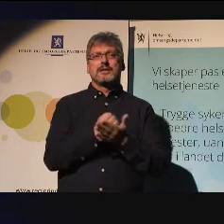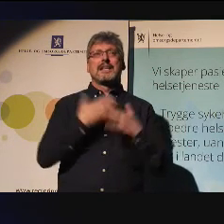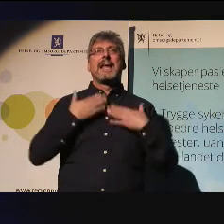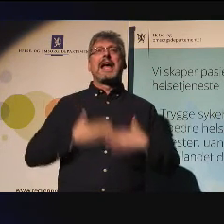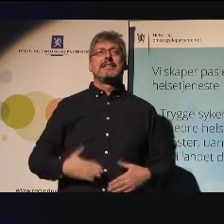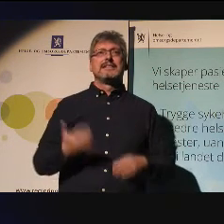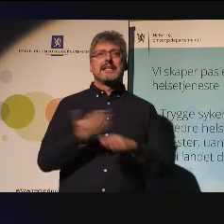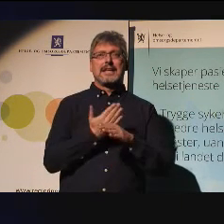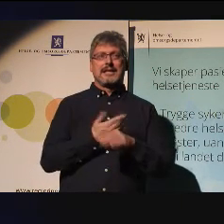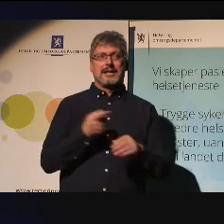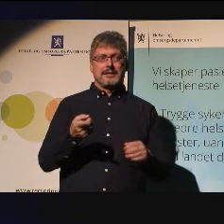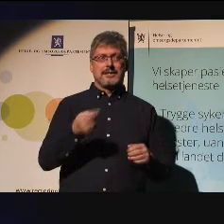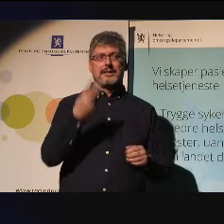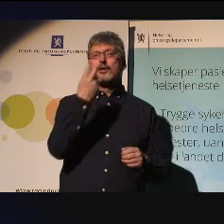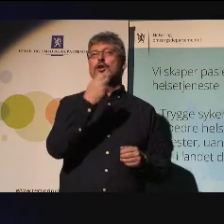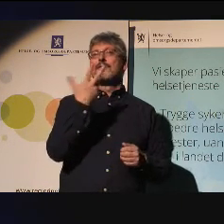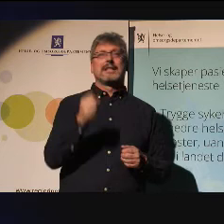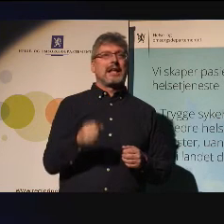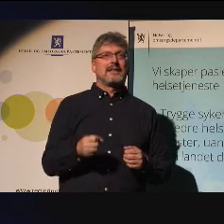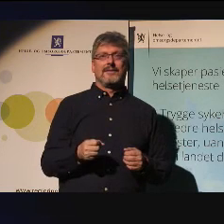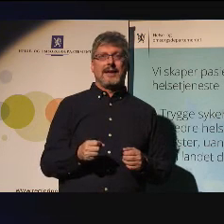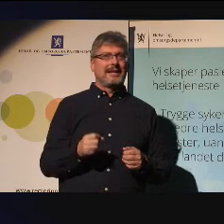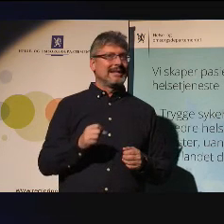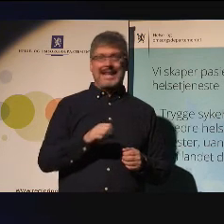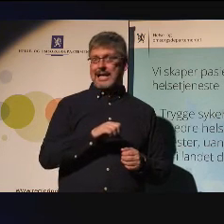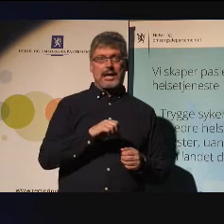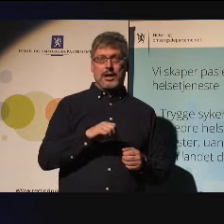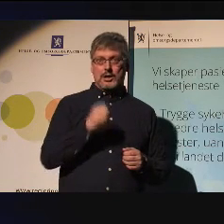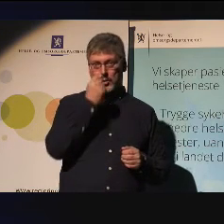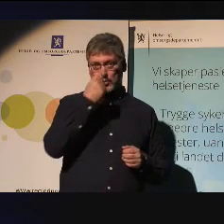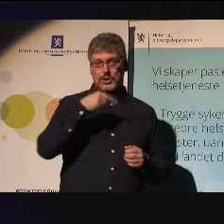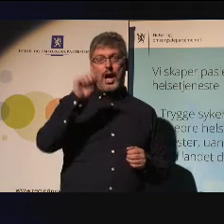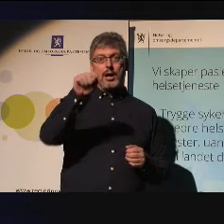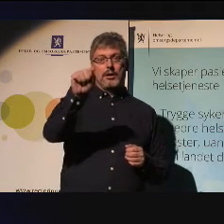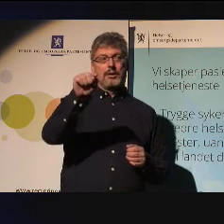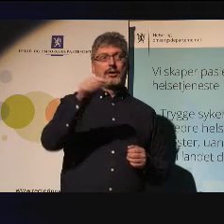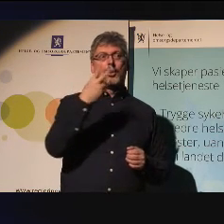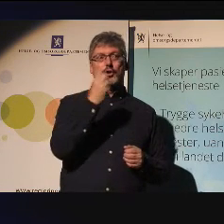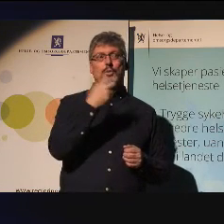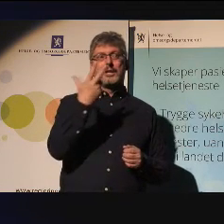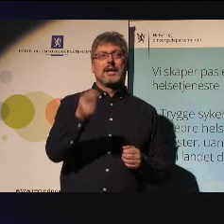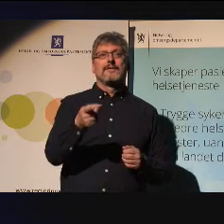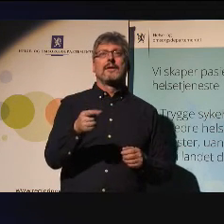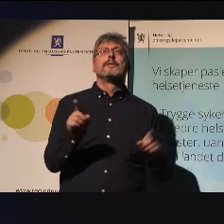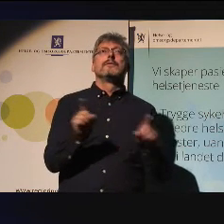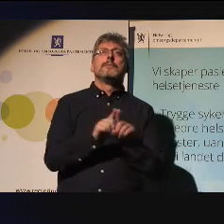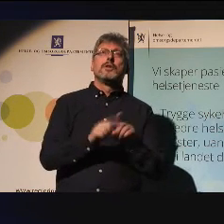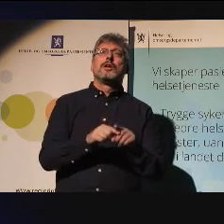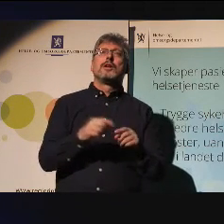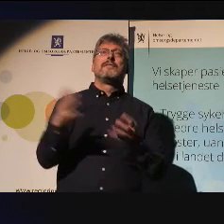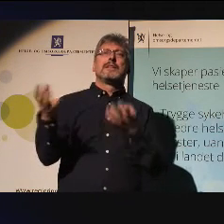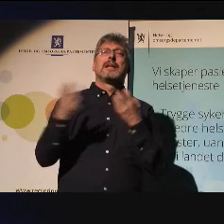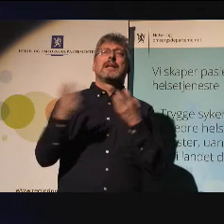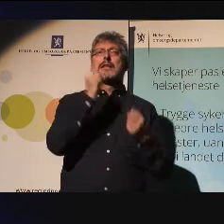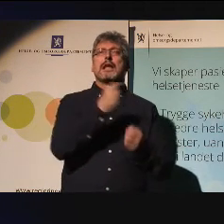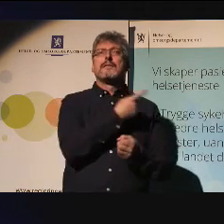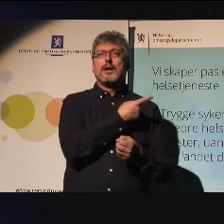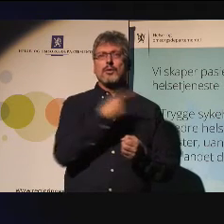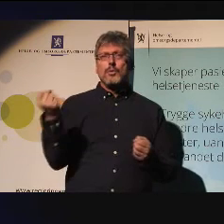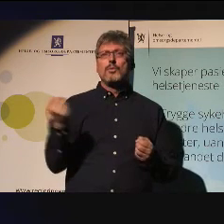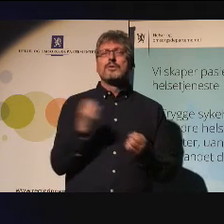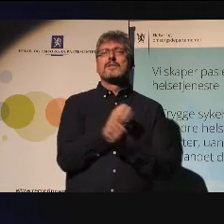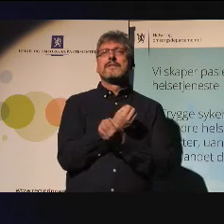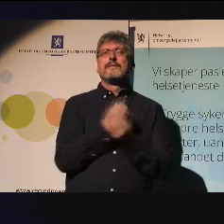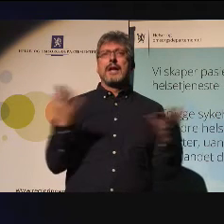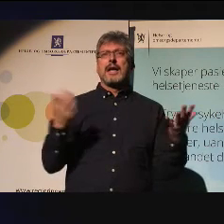2030. Det er ikke veldig lenge til 2030. Og det betyr at vi vil trenge 30 000